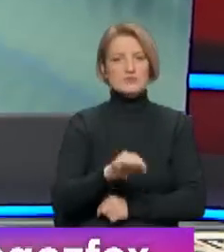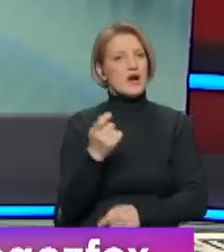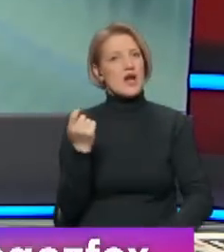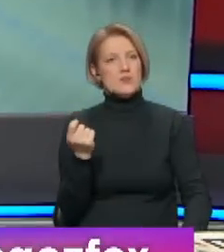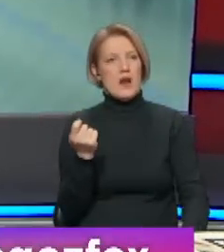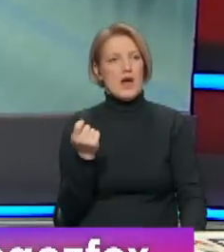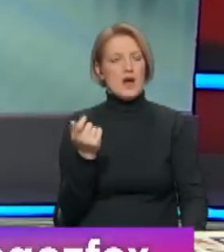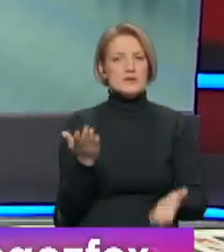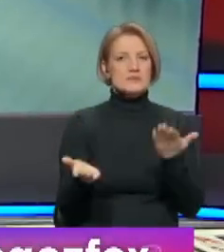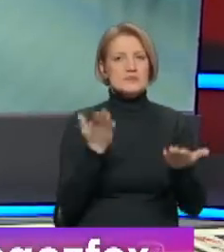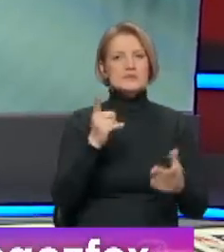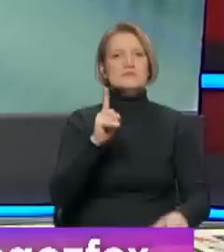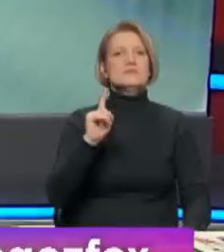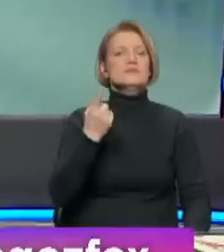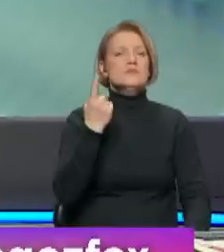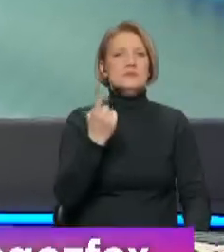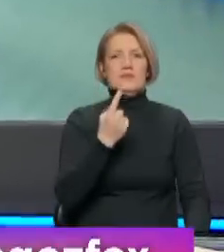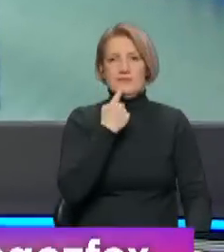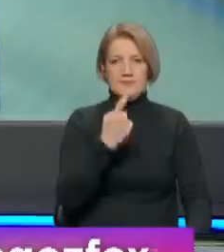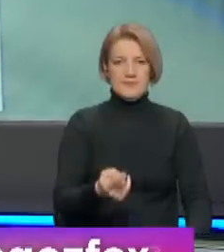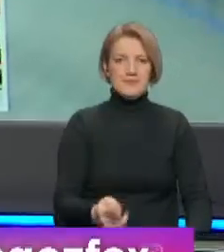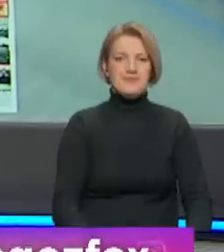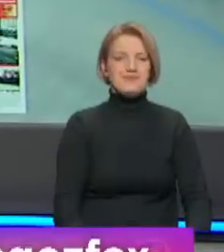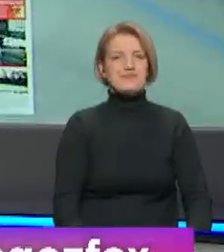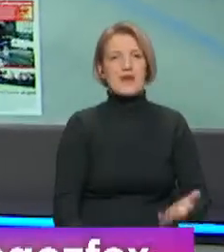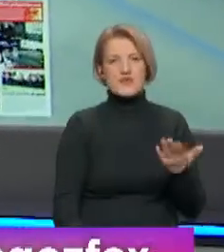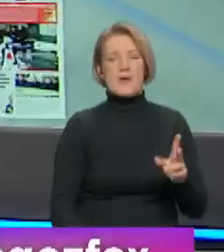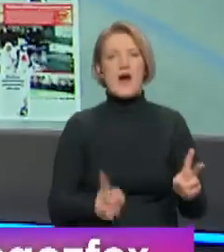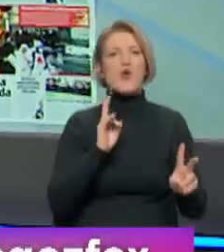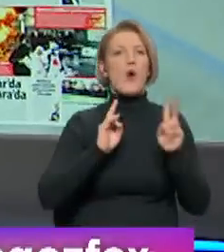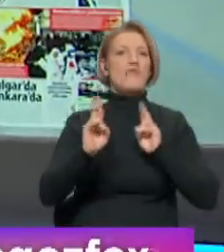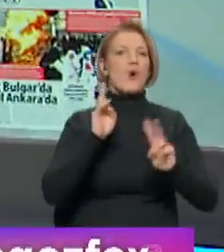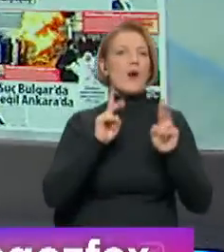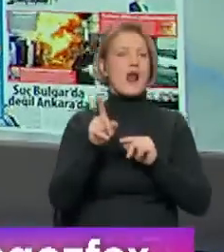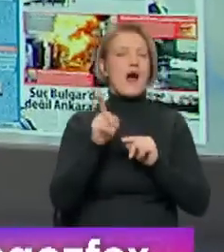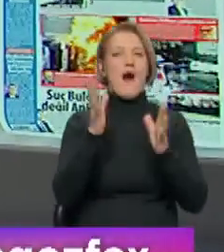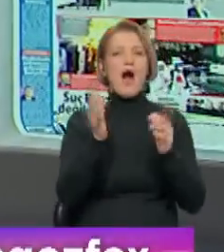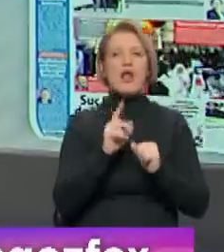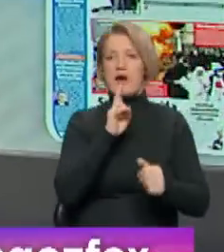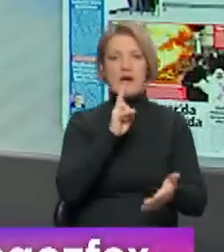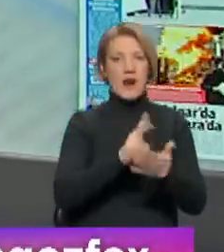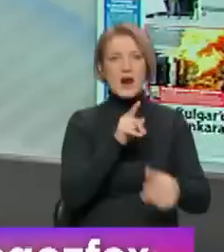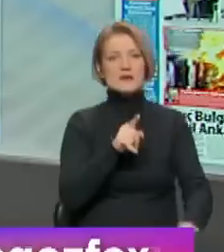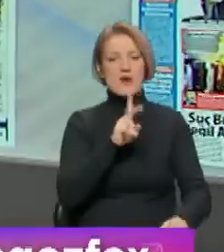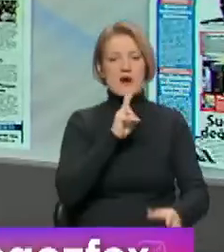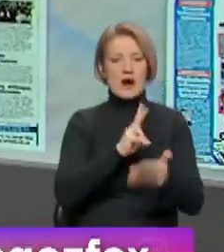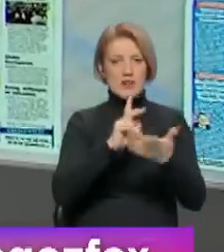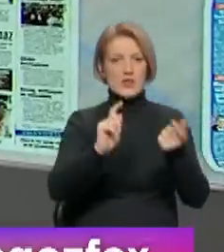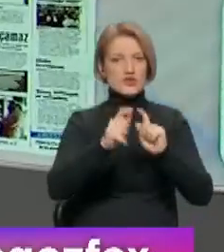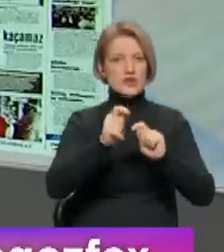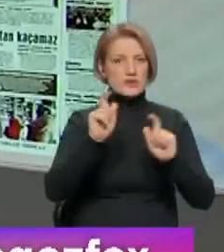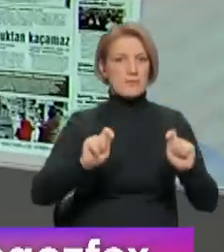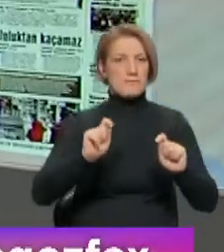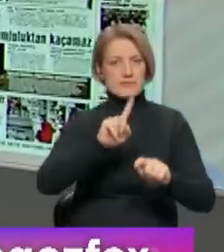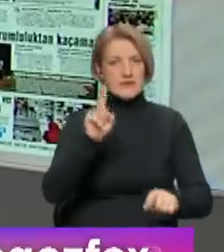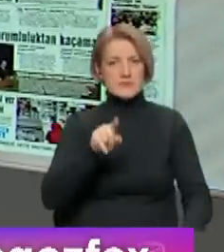kadar bir müjde denilirken acaba kuaförlere alınan bir karar o kararda değişiklik yapılabilir mi